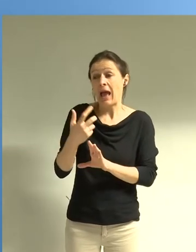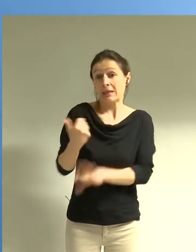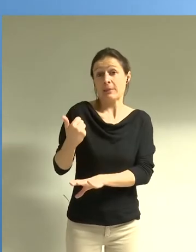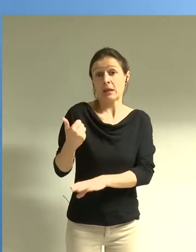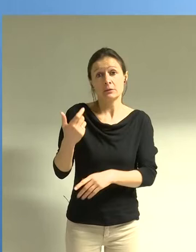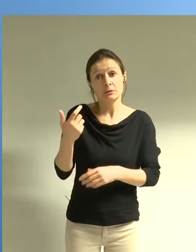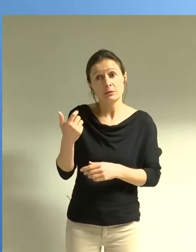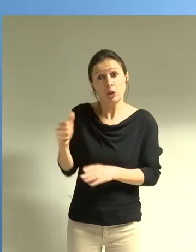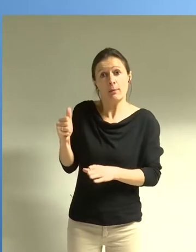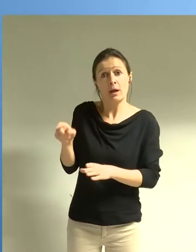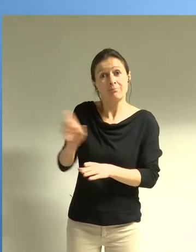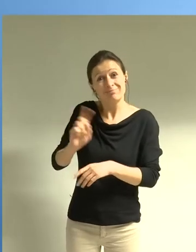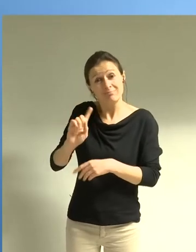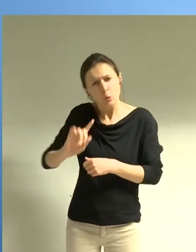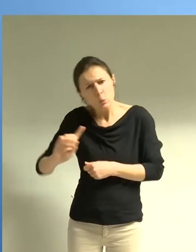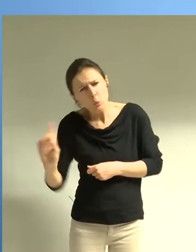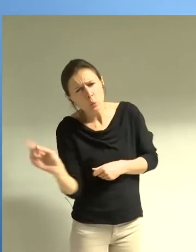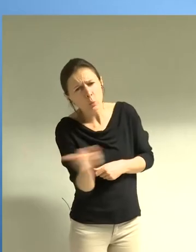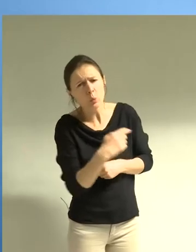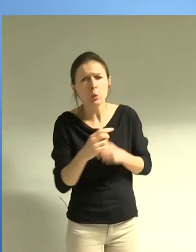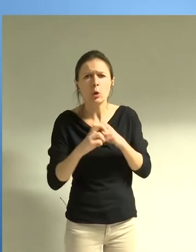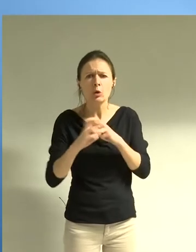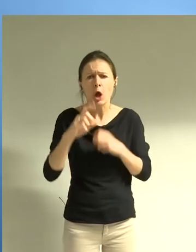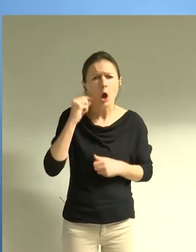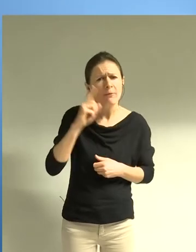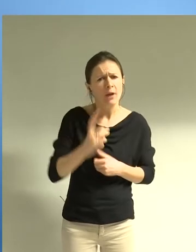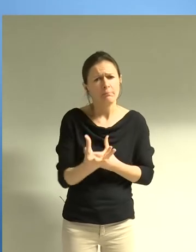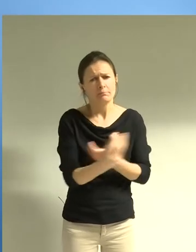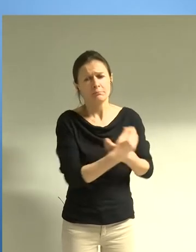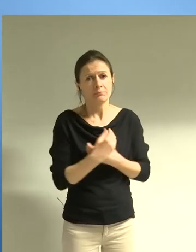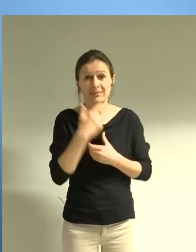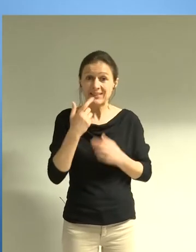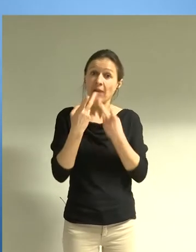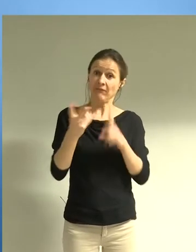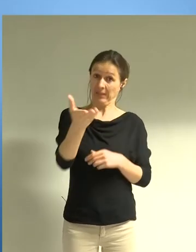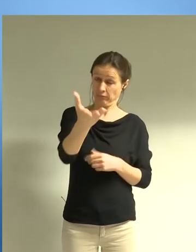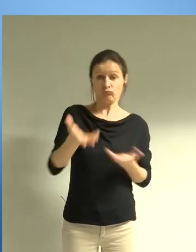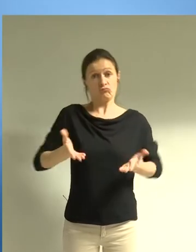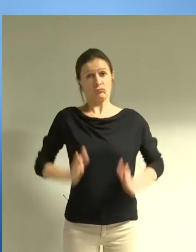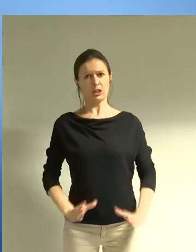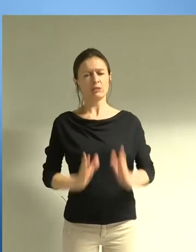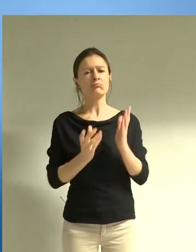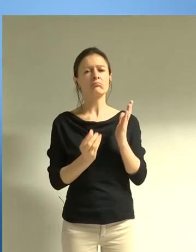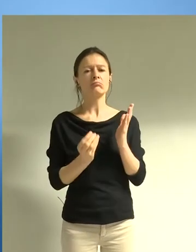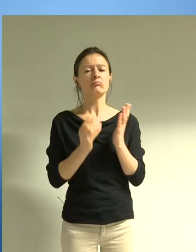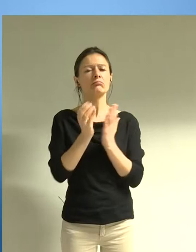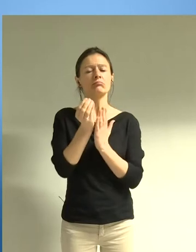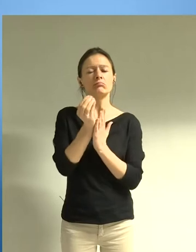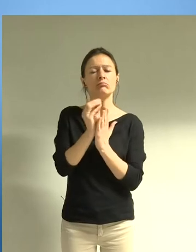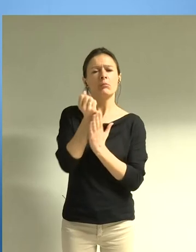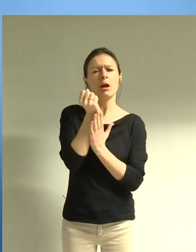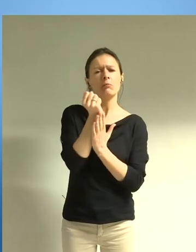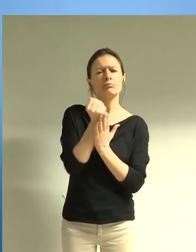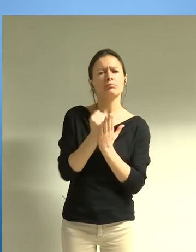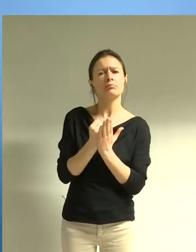la ville écrit une charte de la démocratie participative en excluant les grenoblois de son